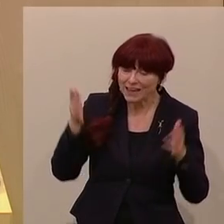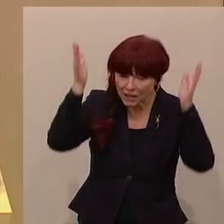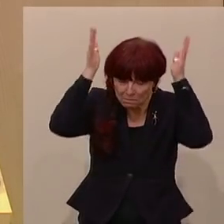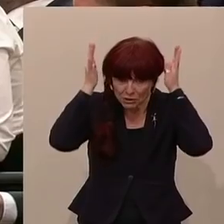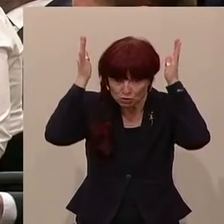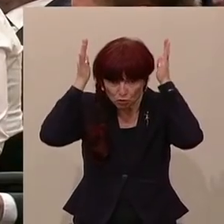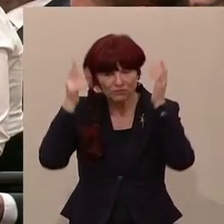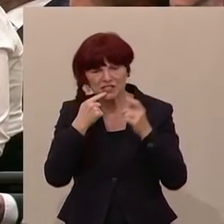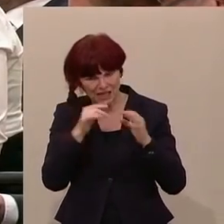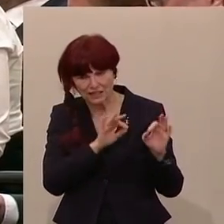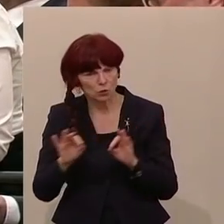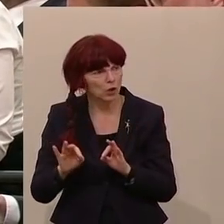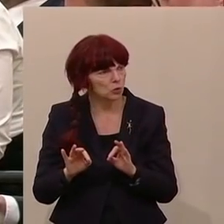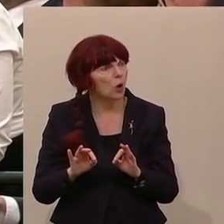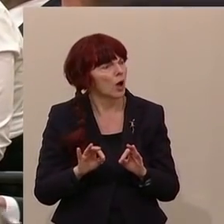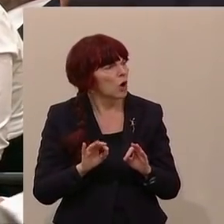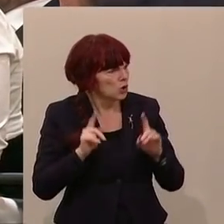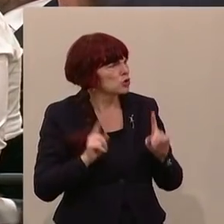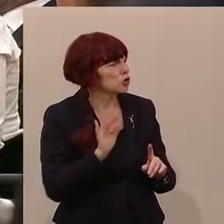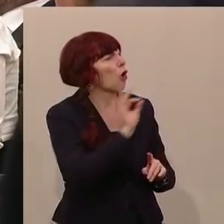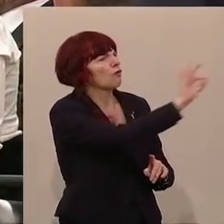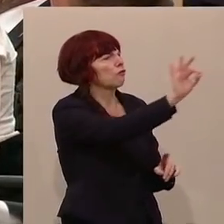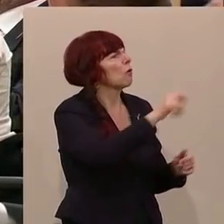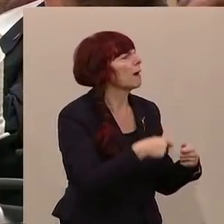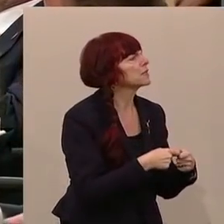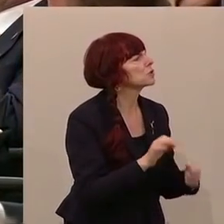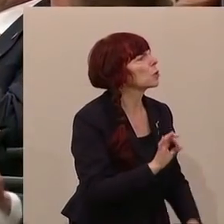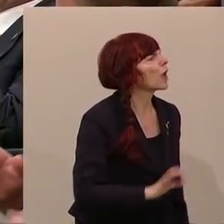befindet, dann wird es wohl für euch auch passen, oder?